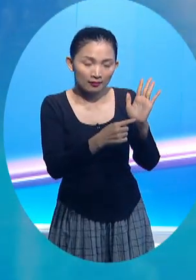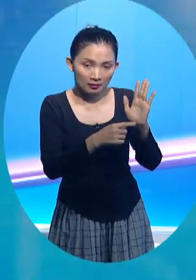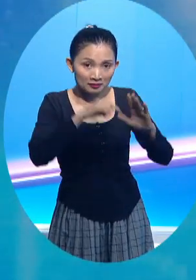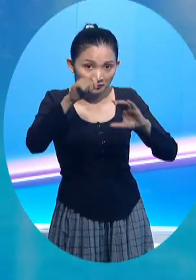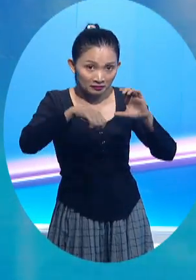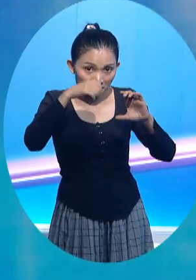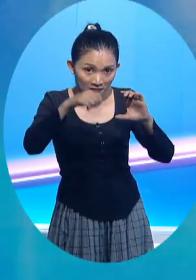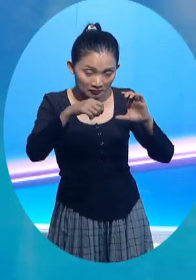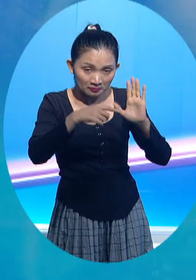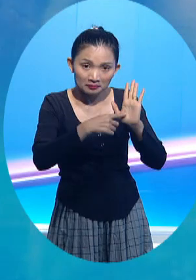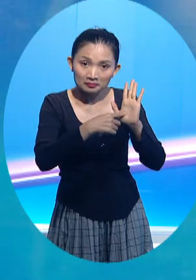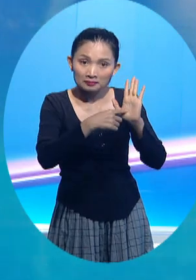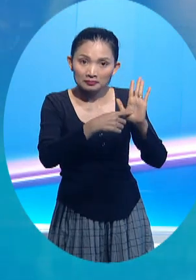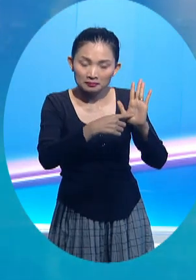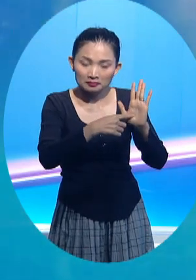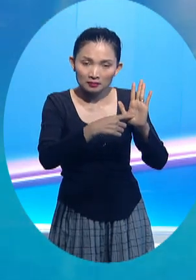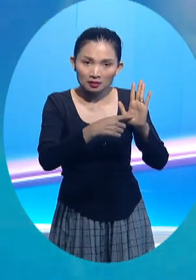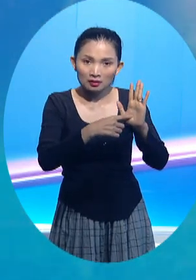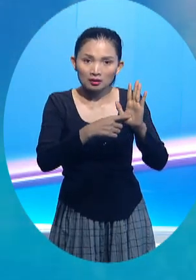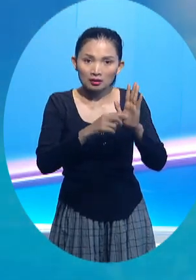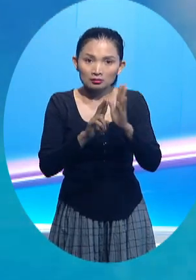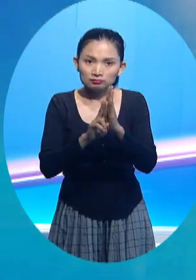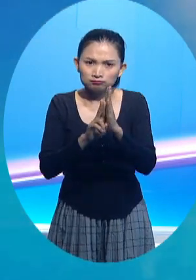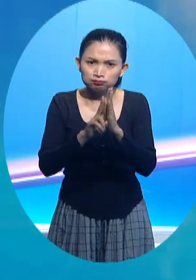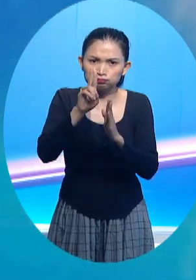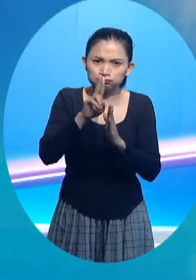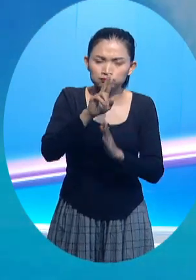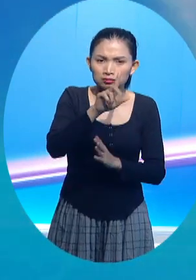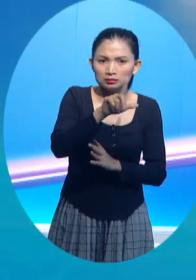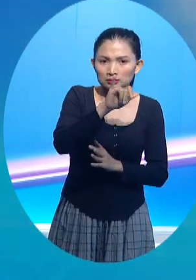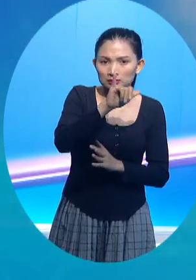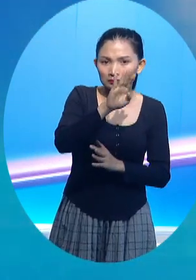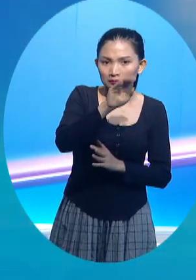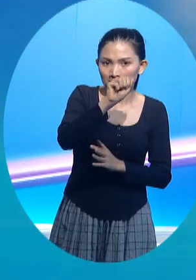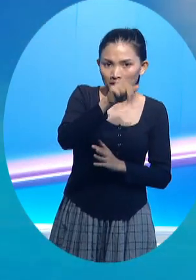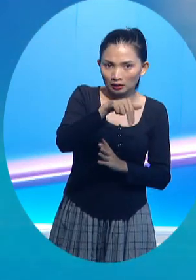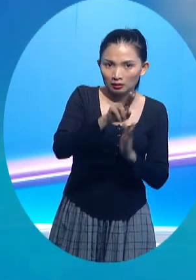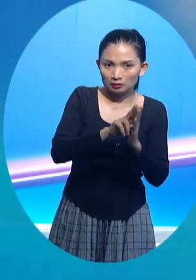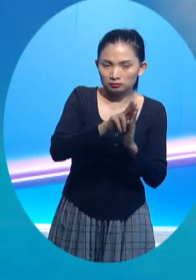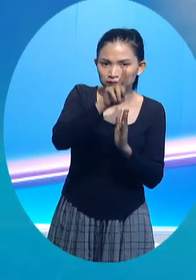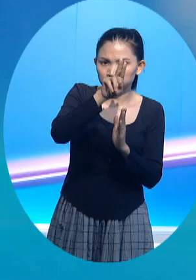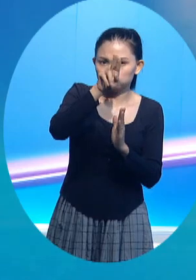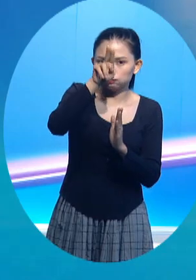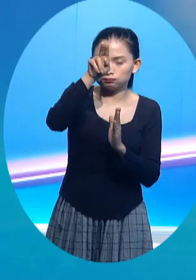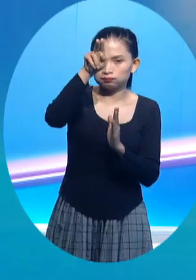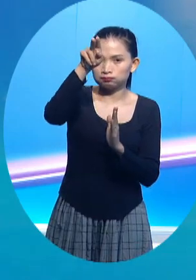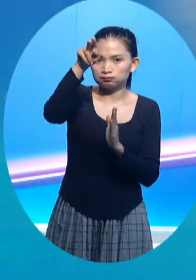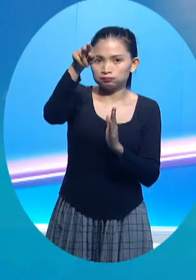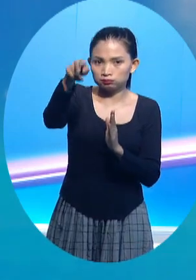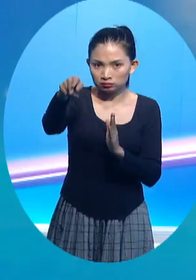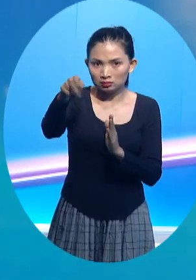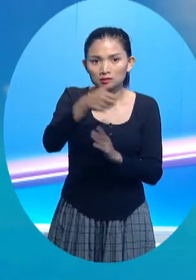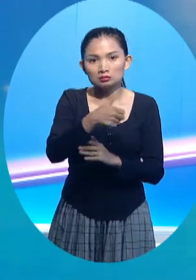công bố sau khi một tên lửa dẫn đường chống tăng được phóng từ Liban cùng ngày đã làm thiệt mạng hai dân thường tại một ngôi làng ở miền Bắc